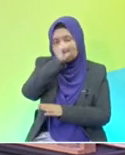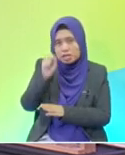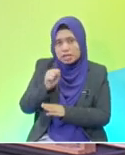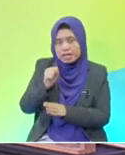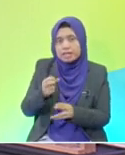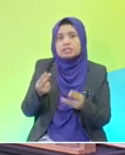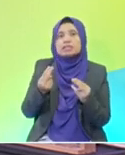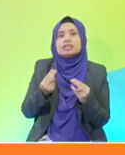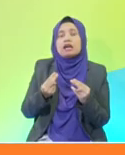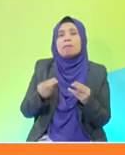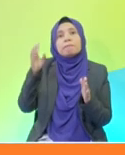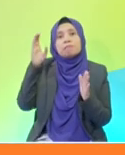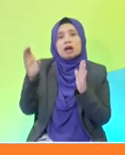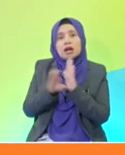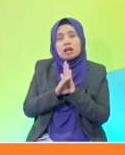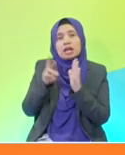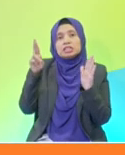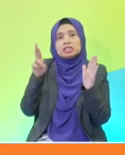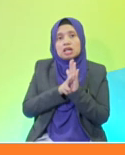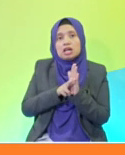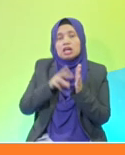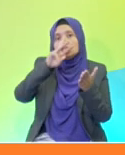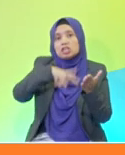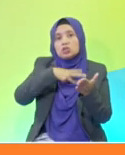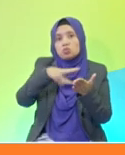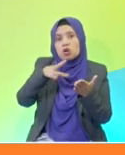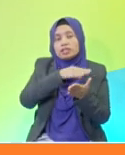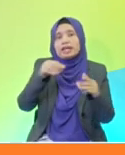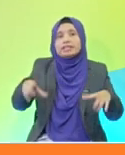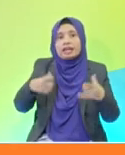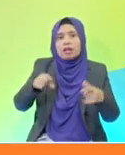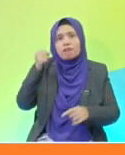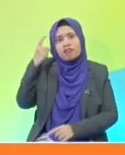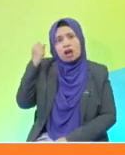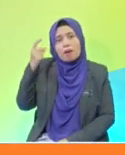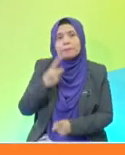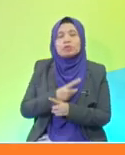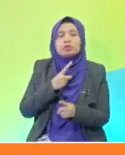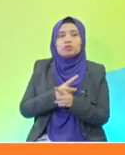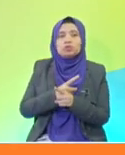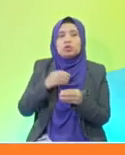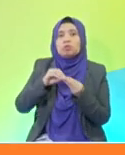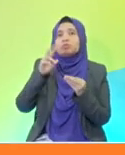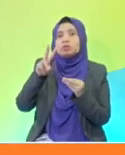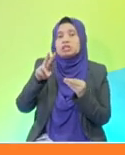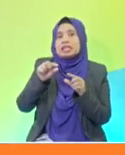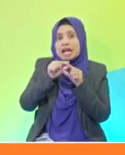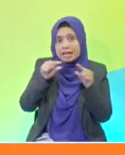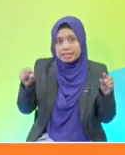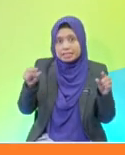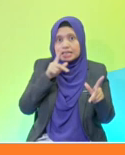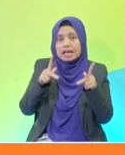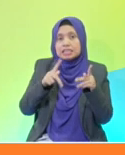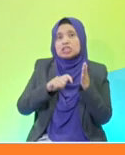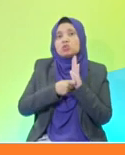oleh gambar raja gerak dan jadwal dan sebagainya paham betul-betul yang kedua adalah gadiskan kata kunci ataupun